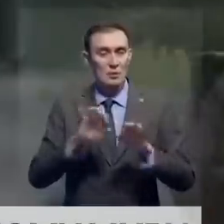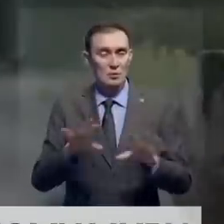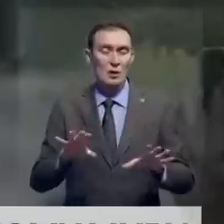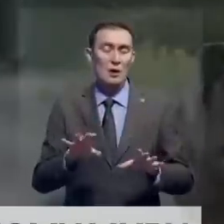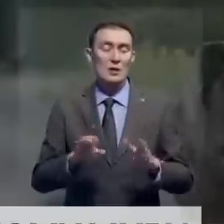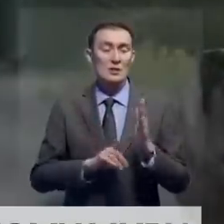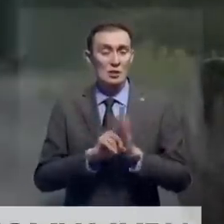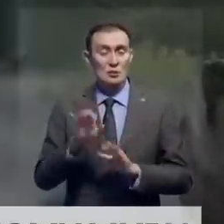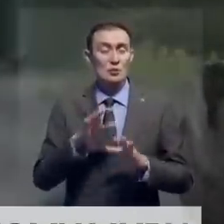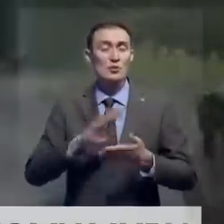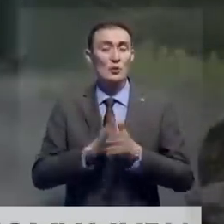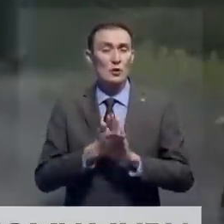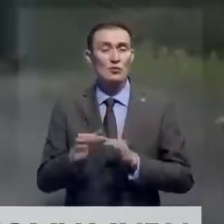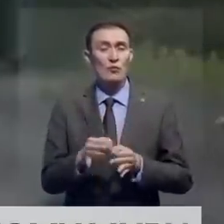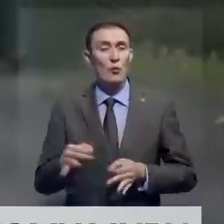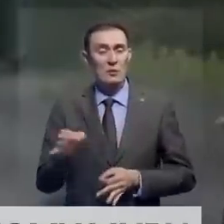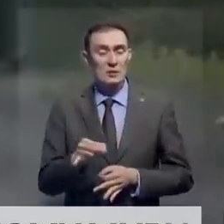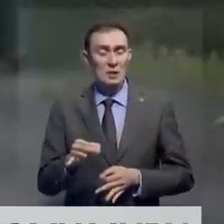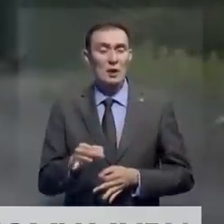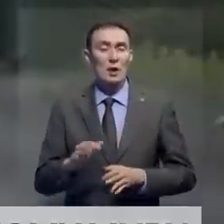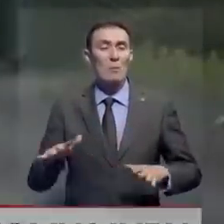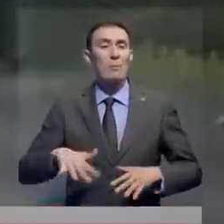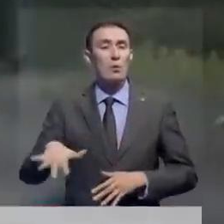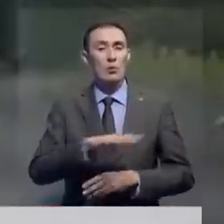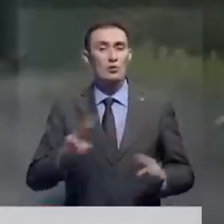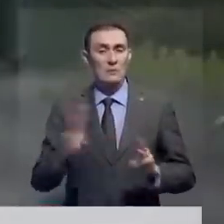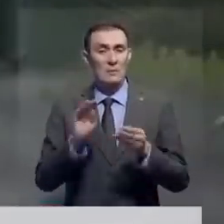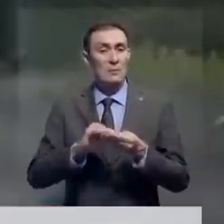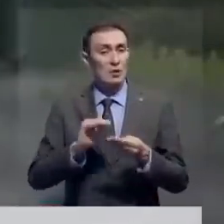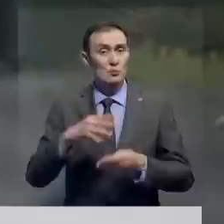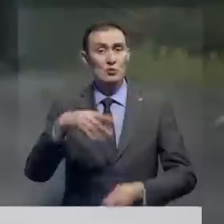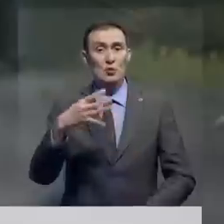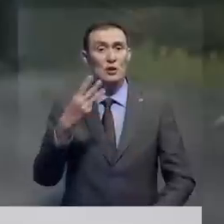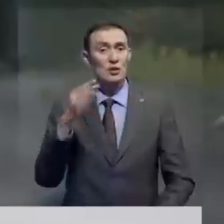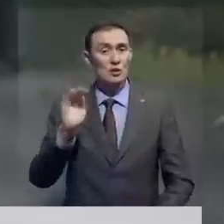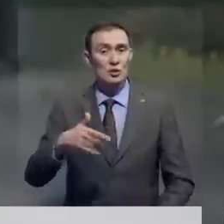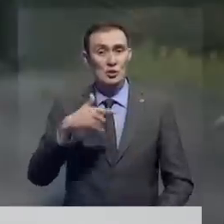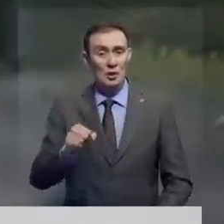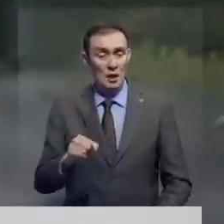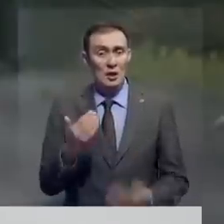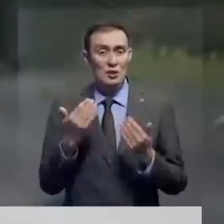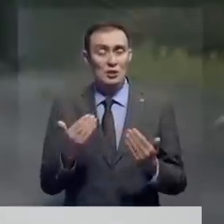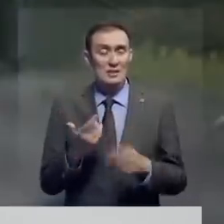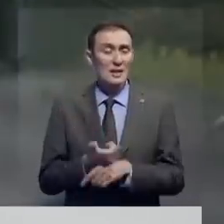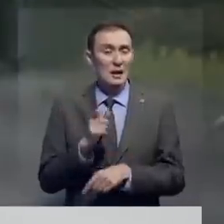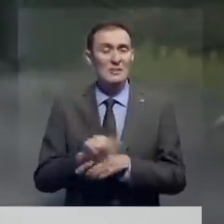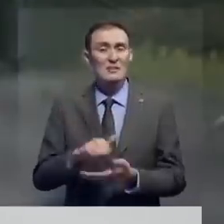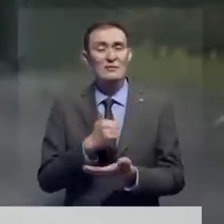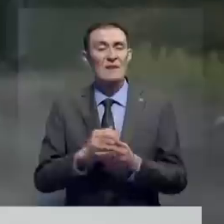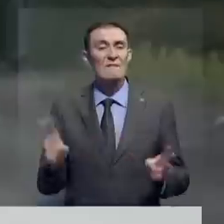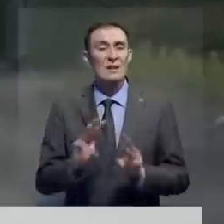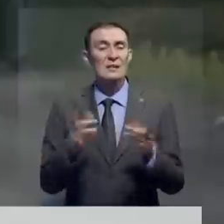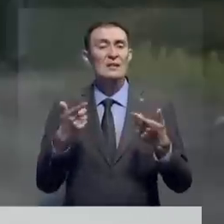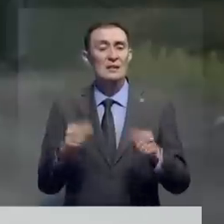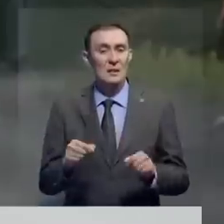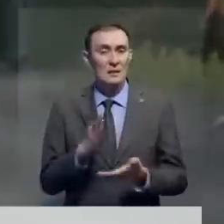расскажу сначала о ситуации в регионе площадь пожара остается прежней 43 тысячи гектаров к этому часу самые основные очаги